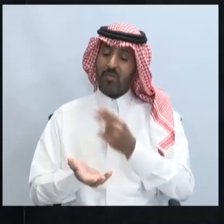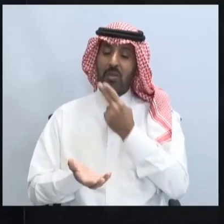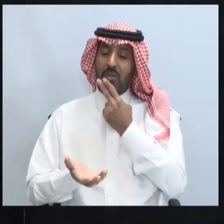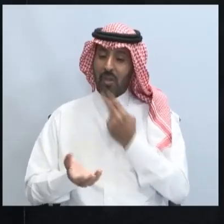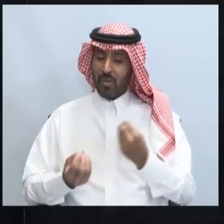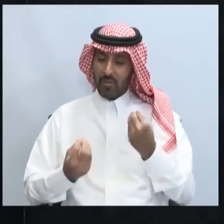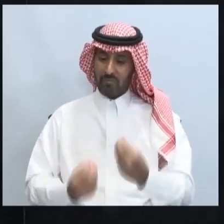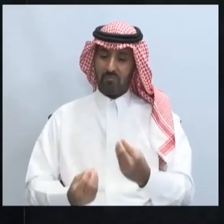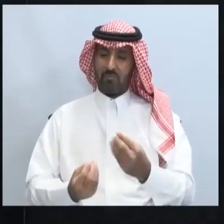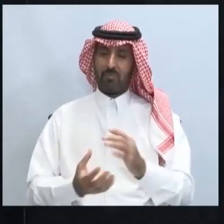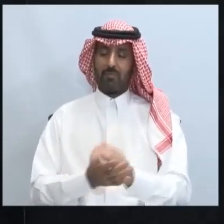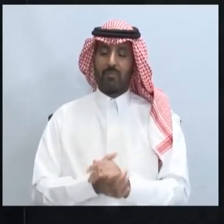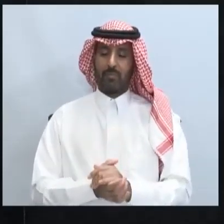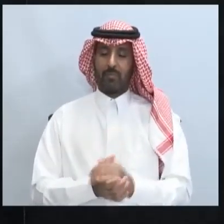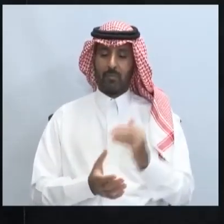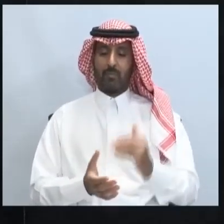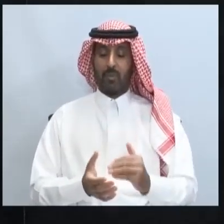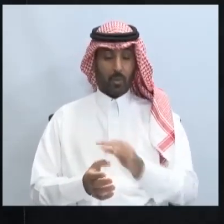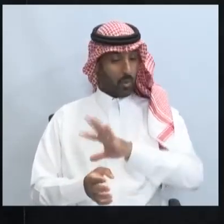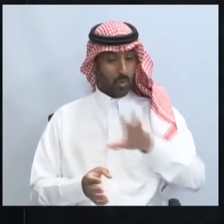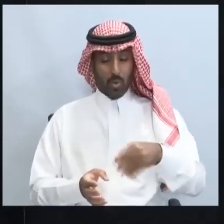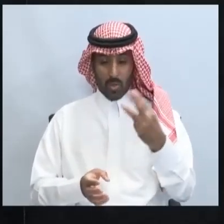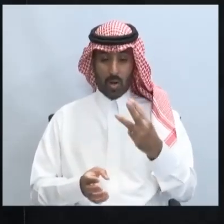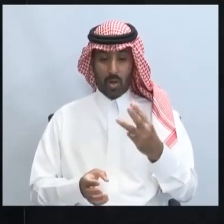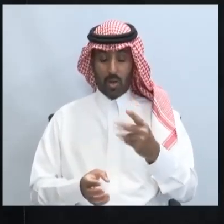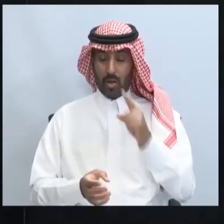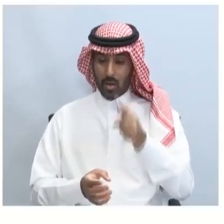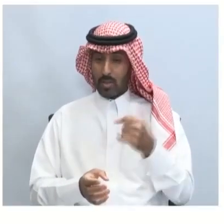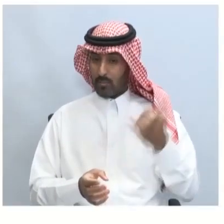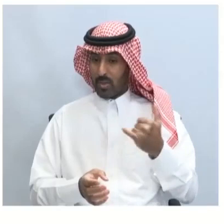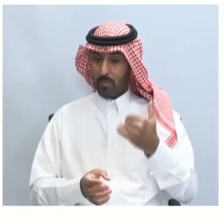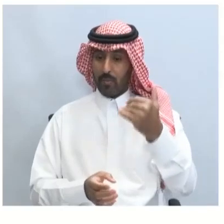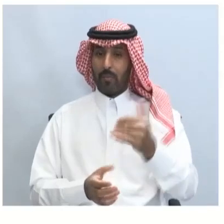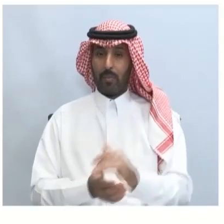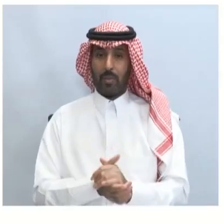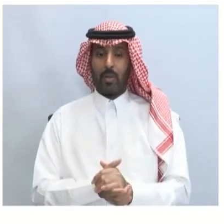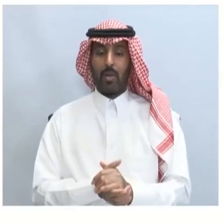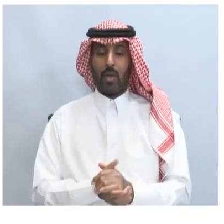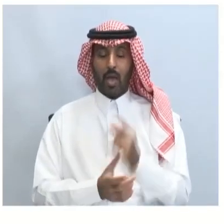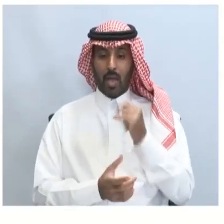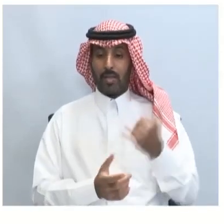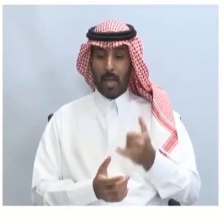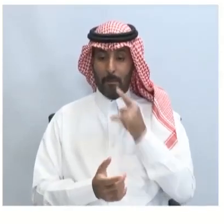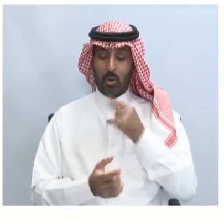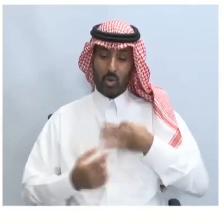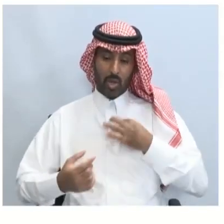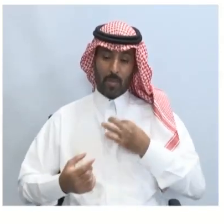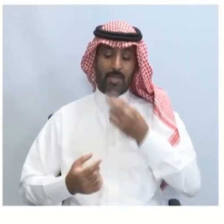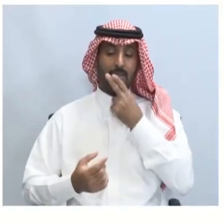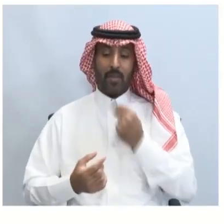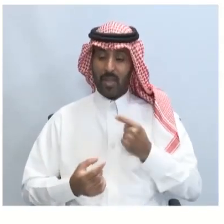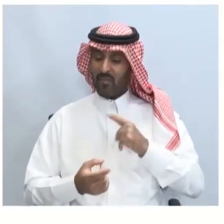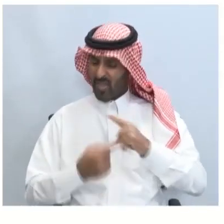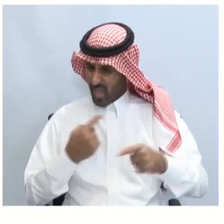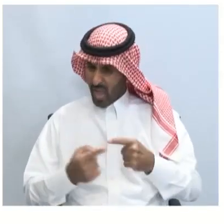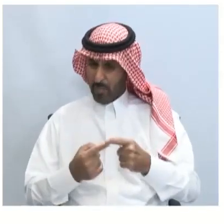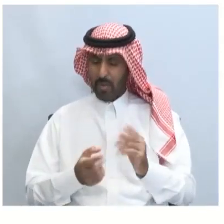ايضا نظيف اذا هذه الامور الثلاثه علينا ان نهتم بها احرص ان يكون لباسي نظيفا